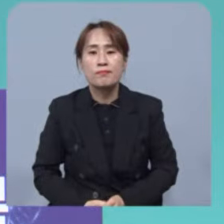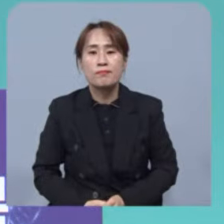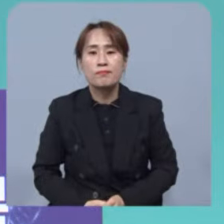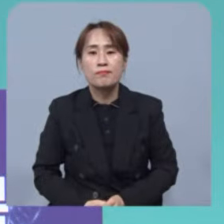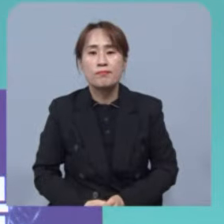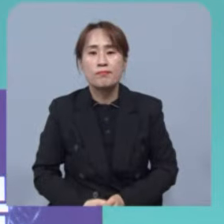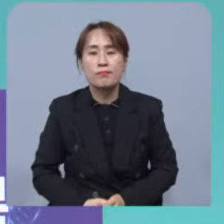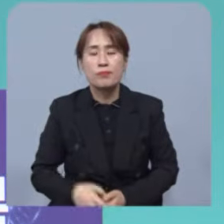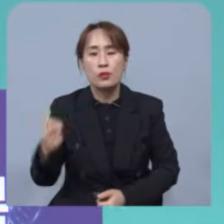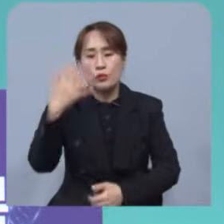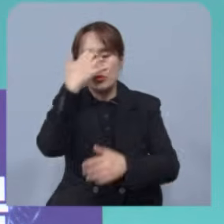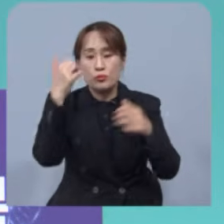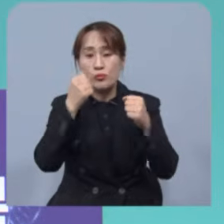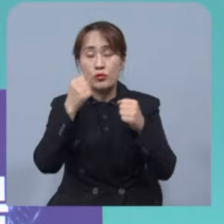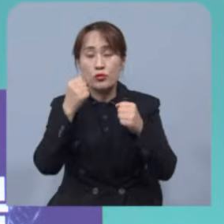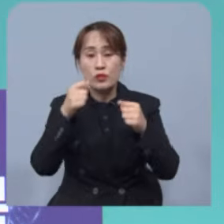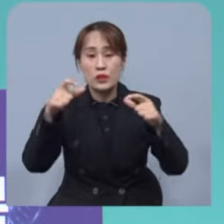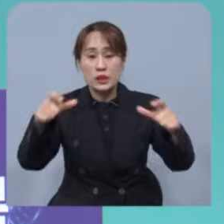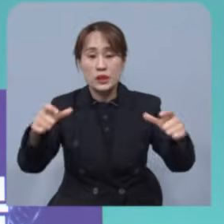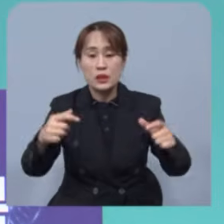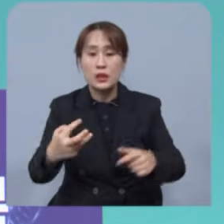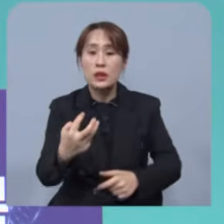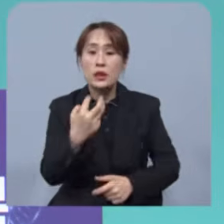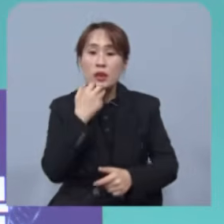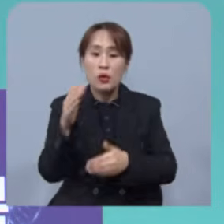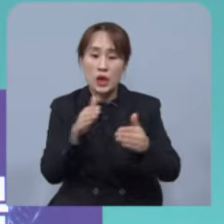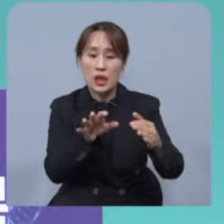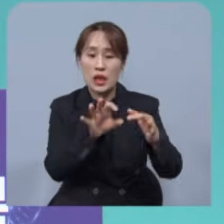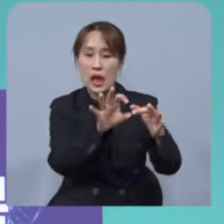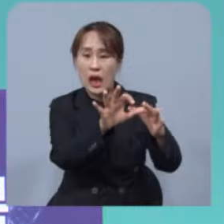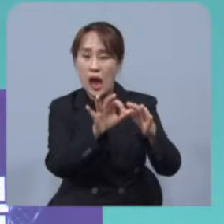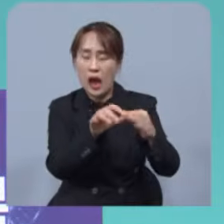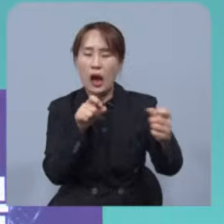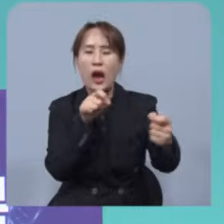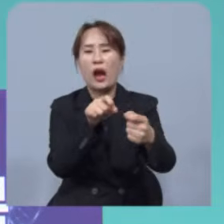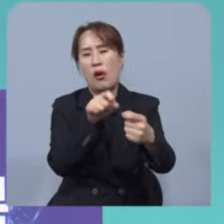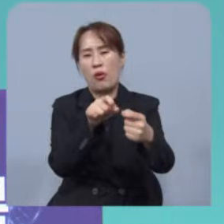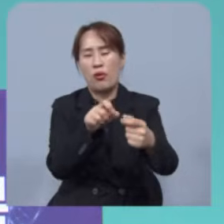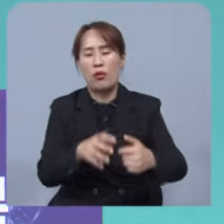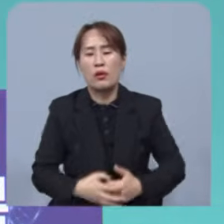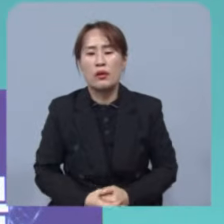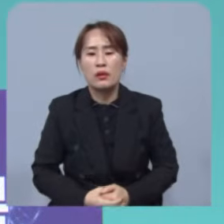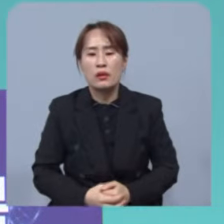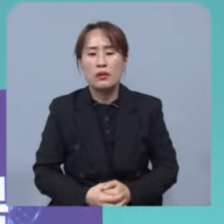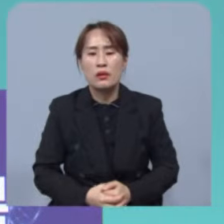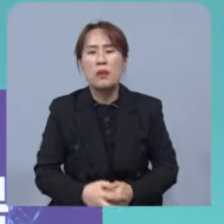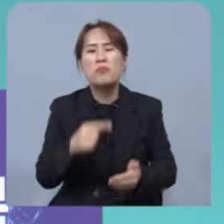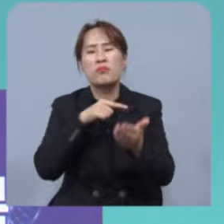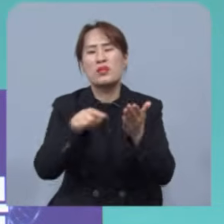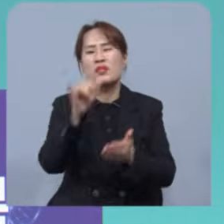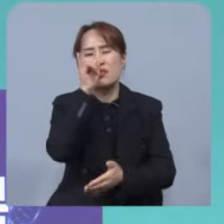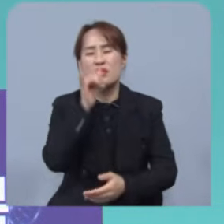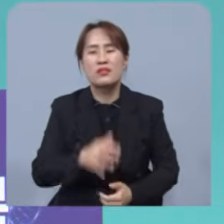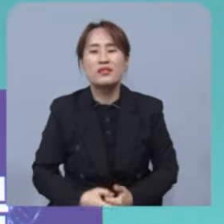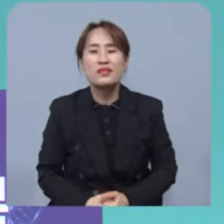그리고 이 충북이 또 경기권에 붙어 있다 보니까 가깝다 보니까 또 입는 피해도 있는 것